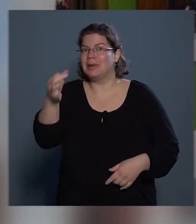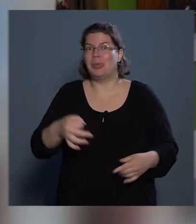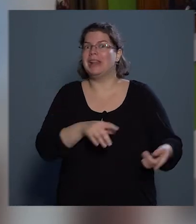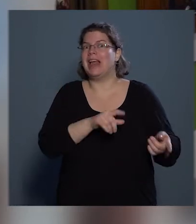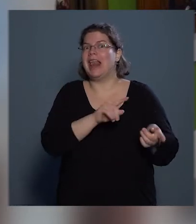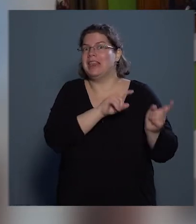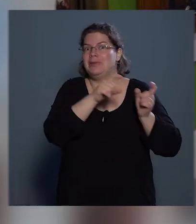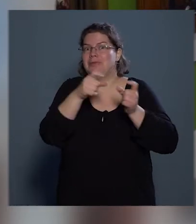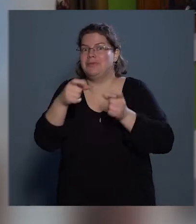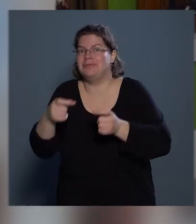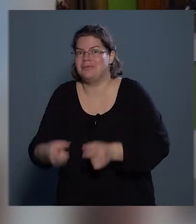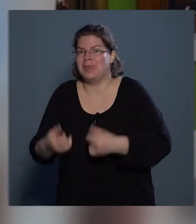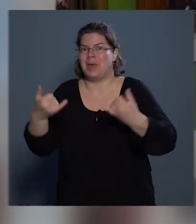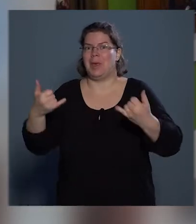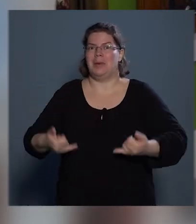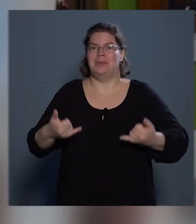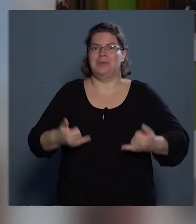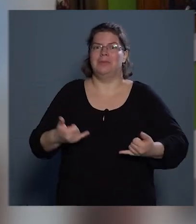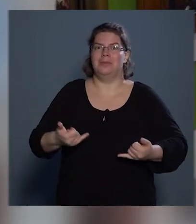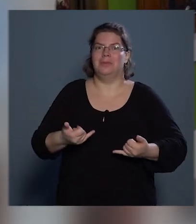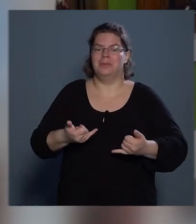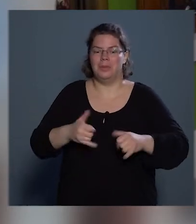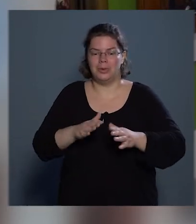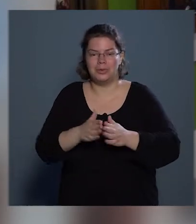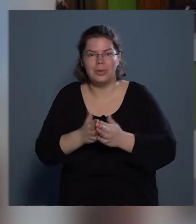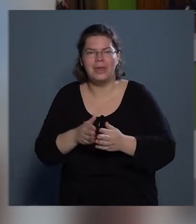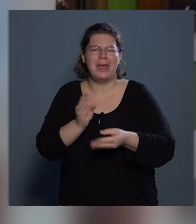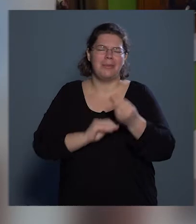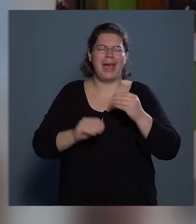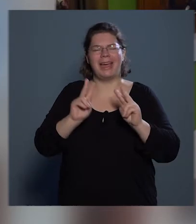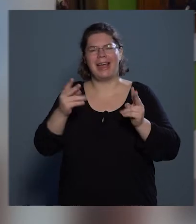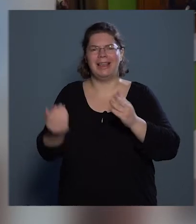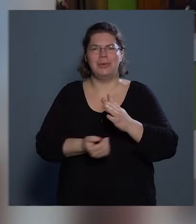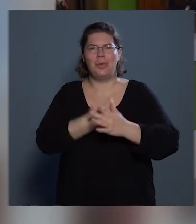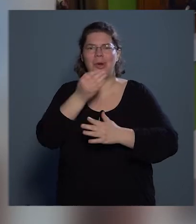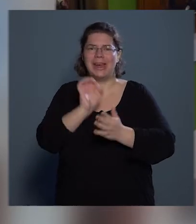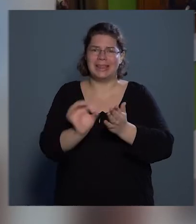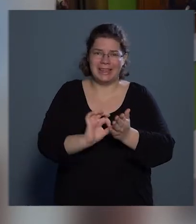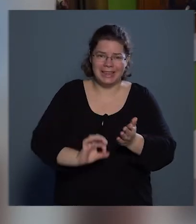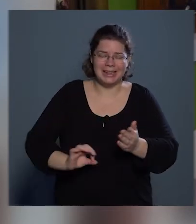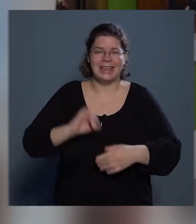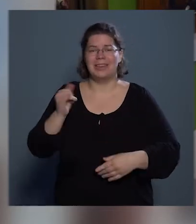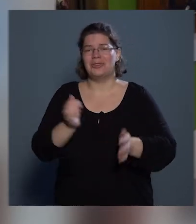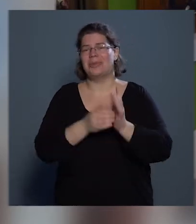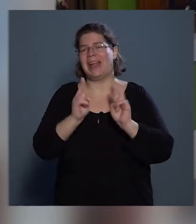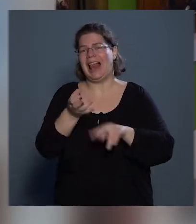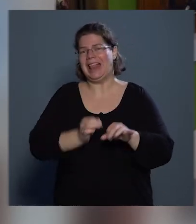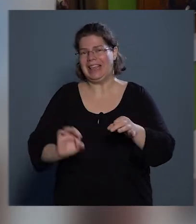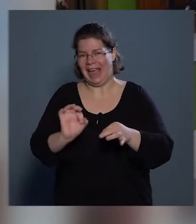most kötötték még a könyvet, mert újra kellett egy kicsit írni, illetve még ki kellett